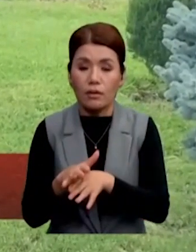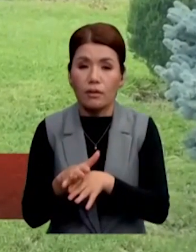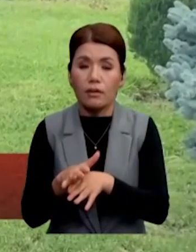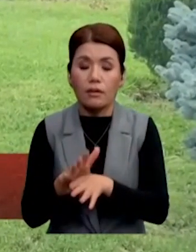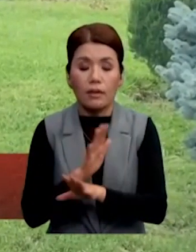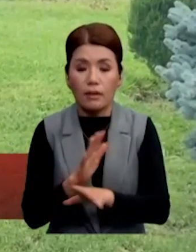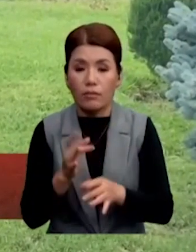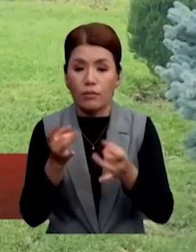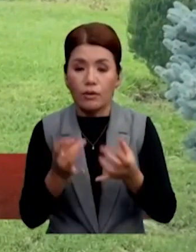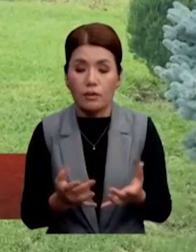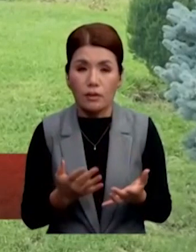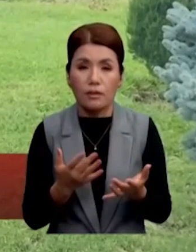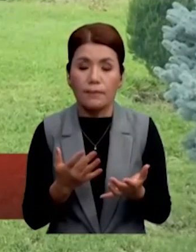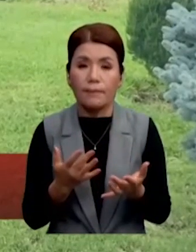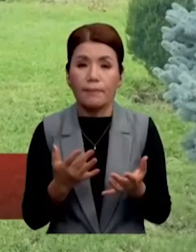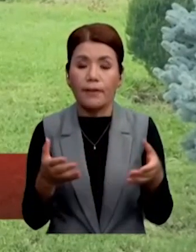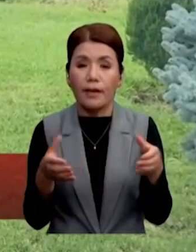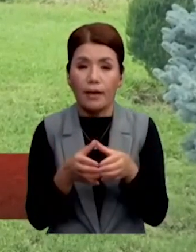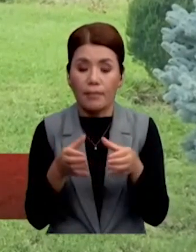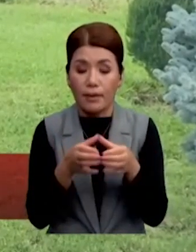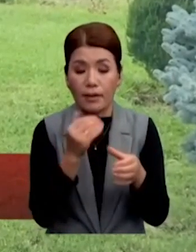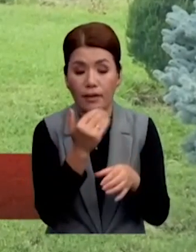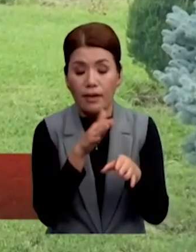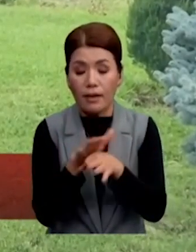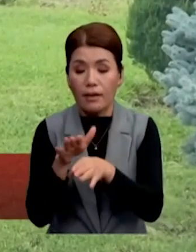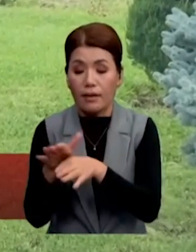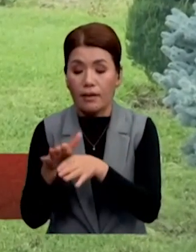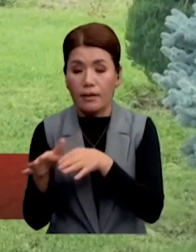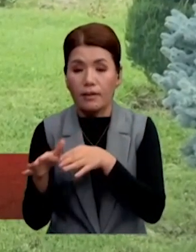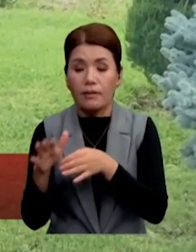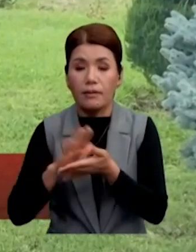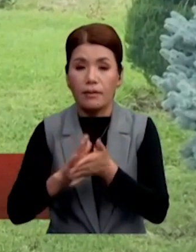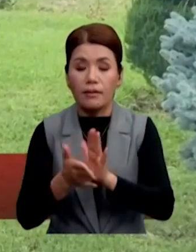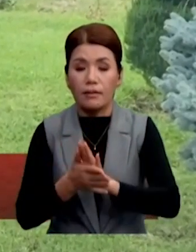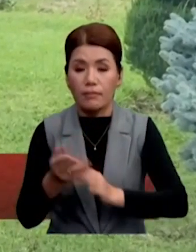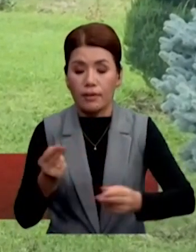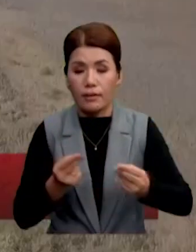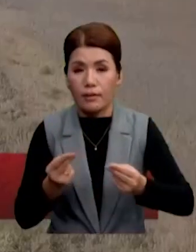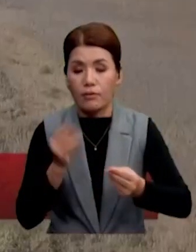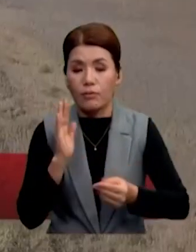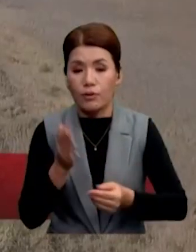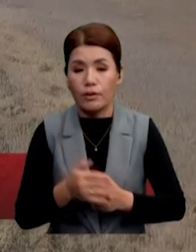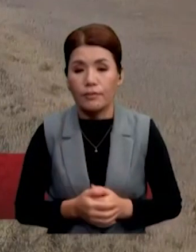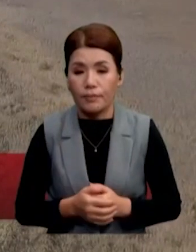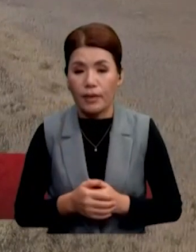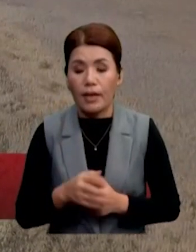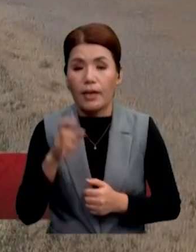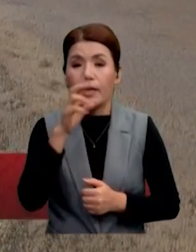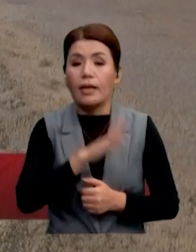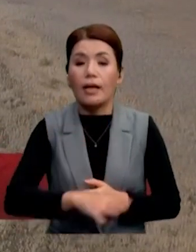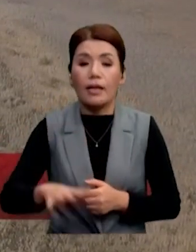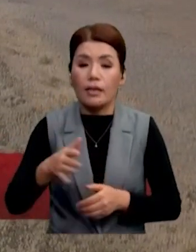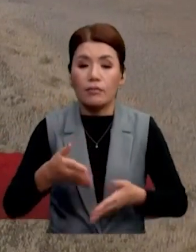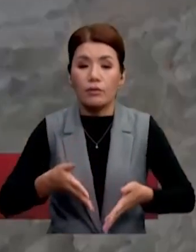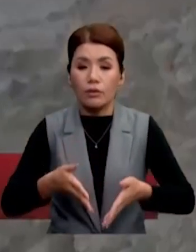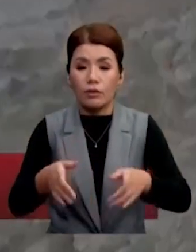емес, жаңағыдай компаниялар, атқаратын компаниялармен келісімшарт жасақталатын болады. Елдегі су көлігі